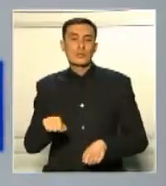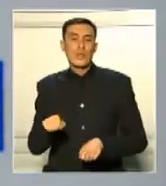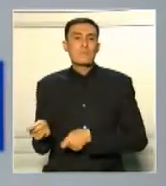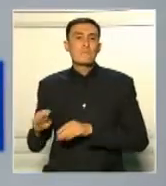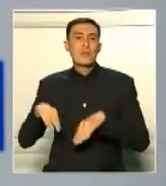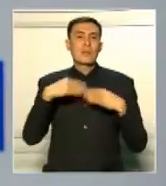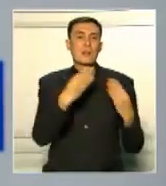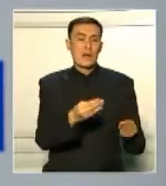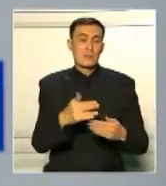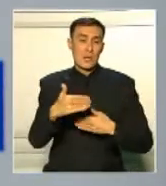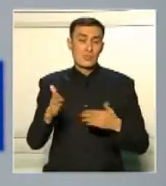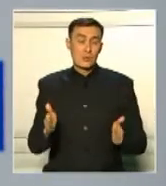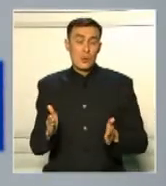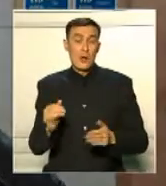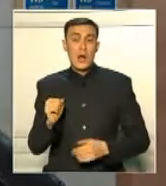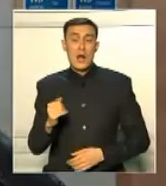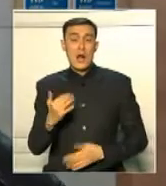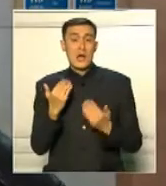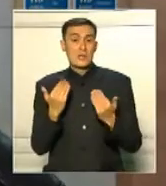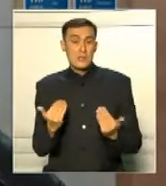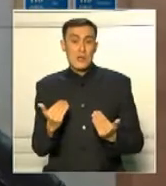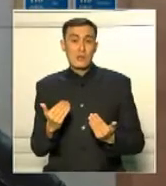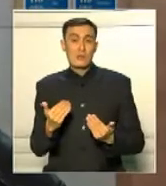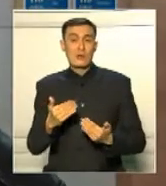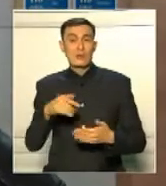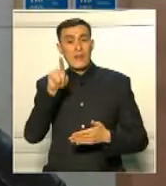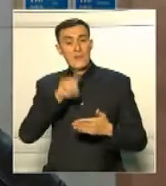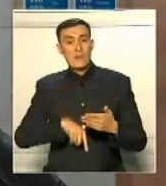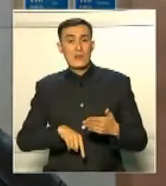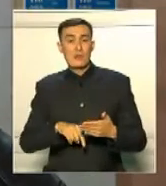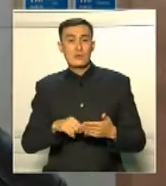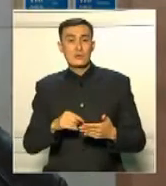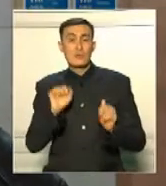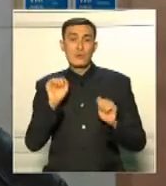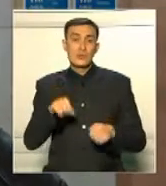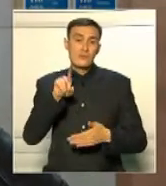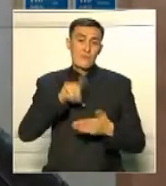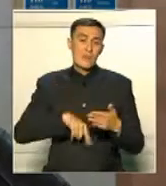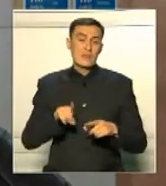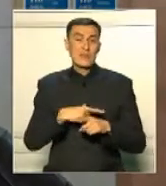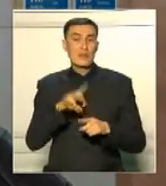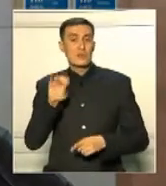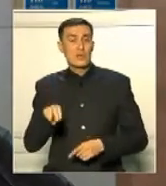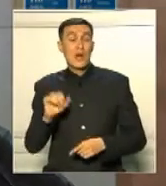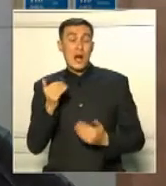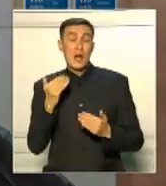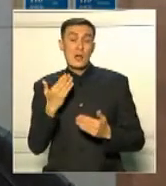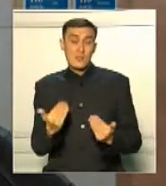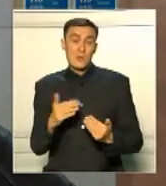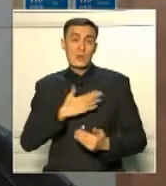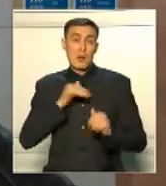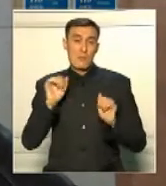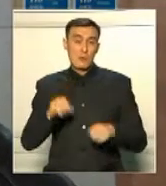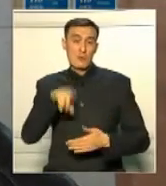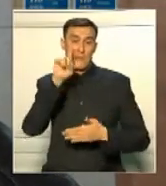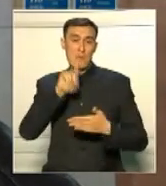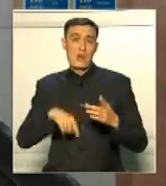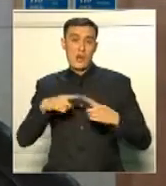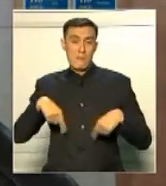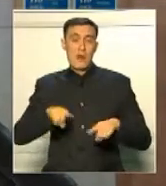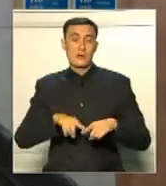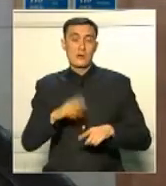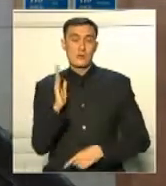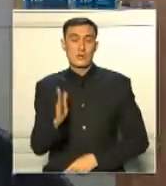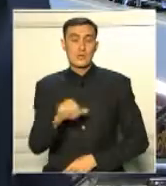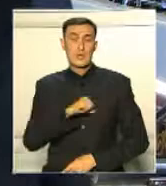эту посылку. Здесь как бы нету доверия, получается, к разным людям. А здесь, получается, я доверяю вот